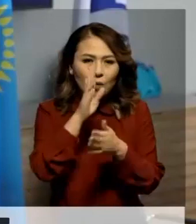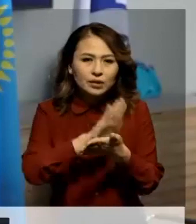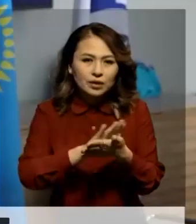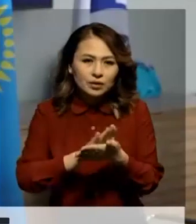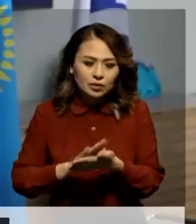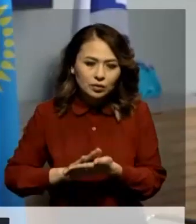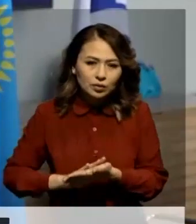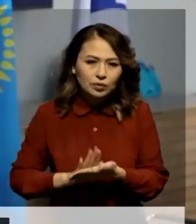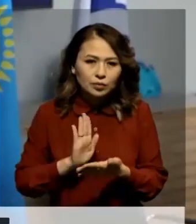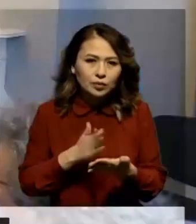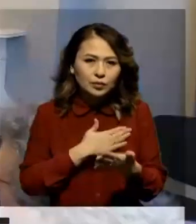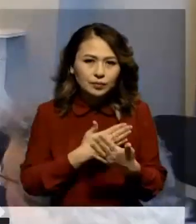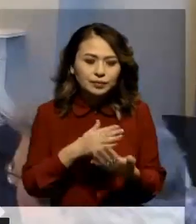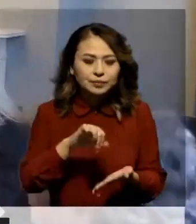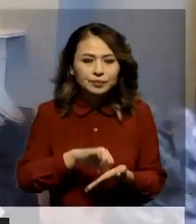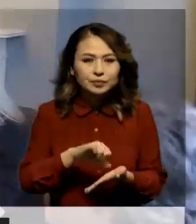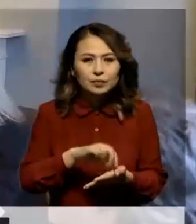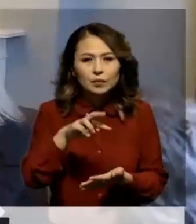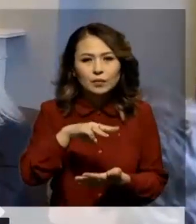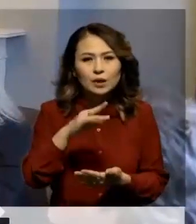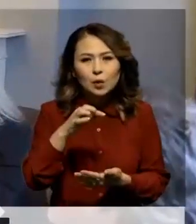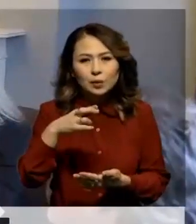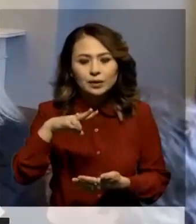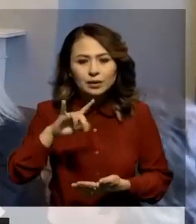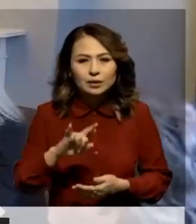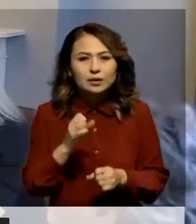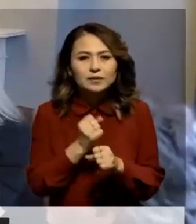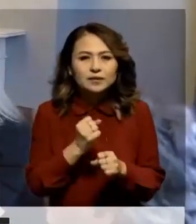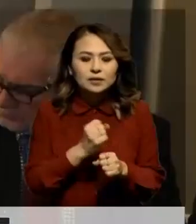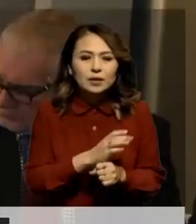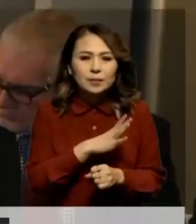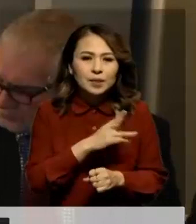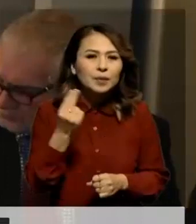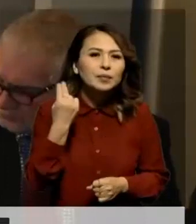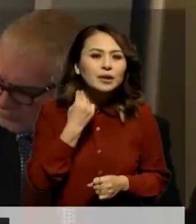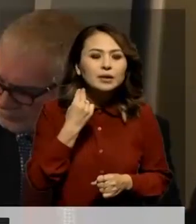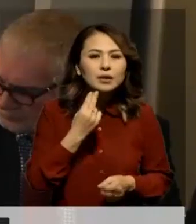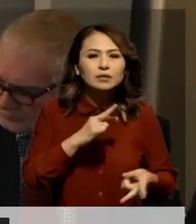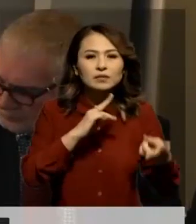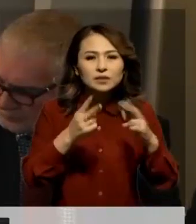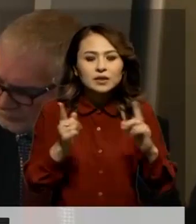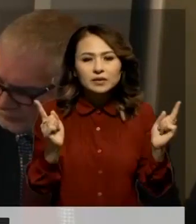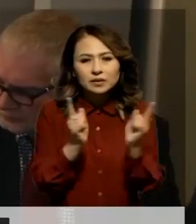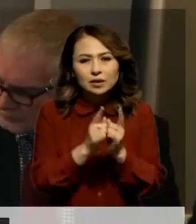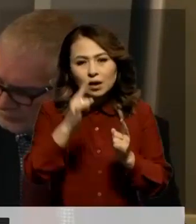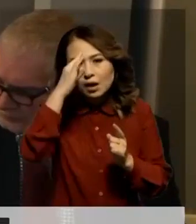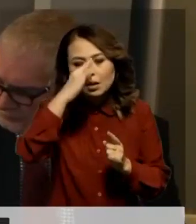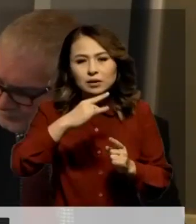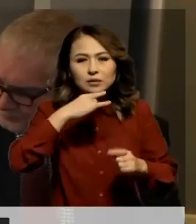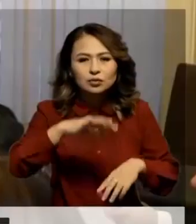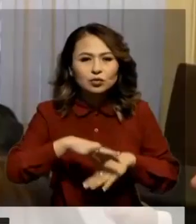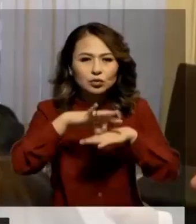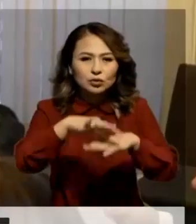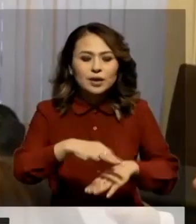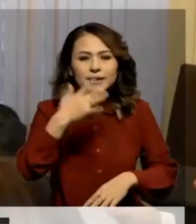тазаруына септігін тигізбек. Мұхтар Тілеуберді сондай-ақ Британ іскерлік қауымдастығының өкілдерімен кездесіп, Қазақстанда жүргізіліп